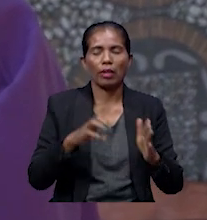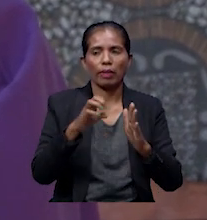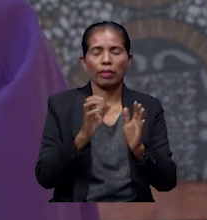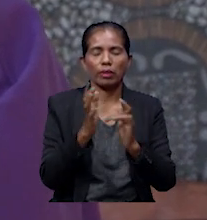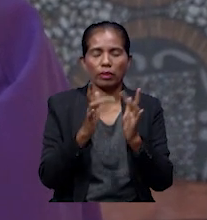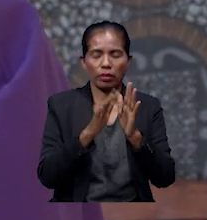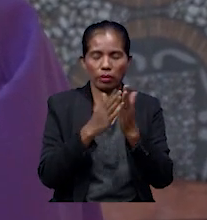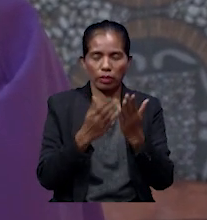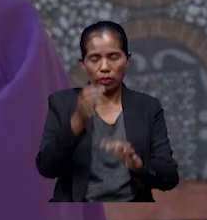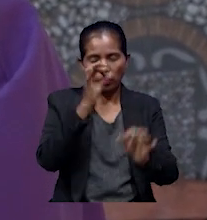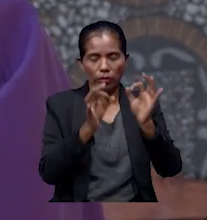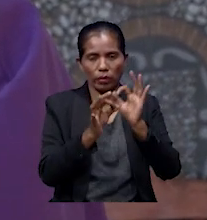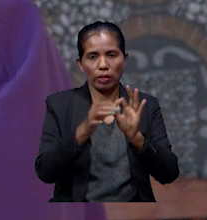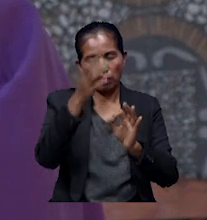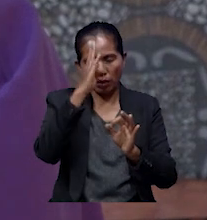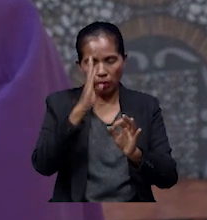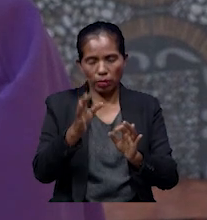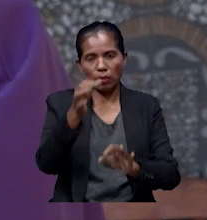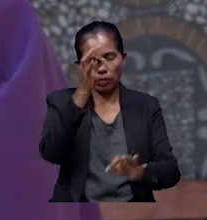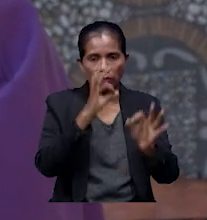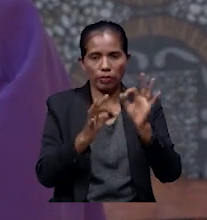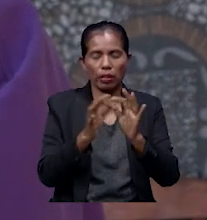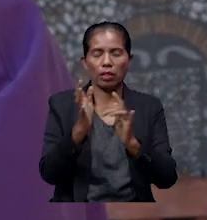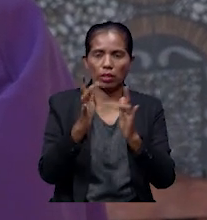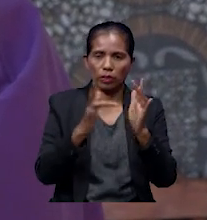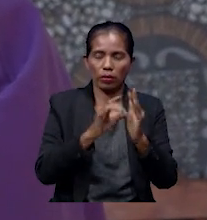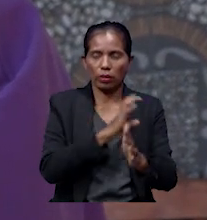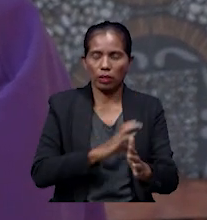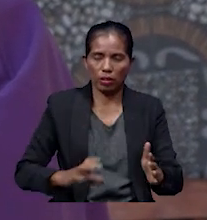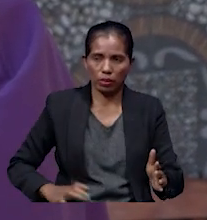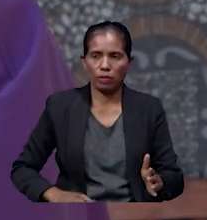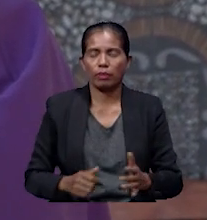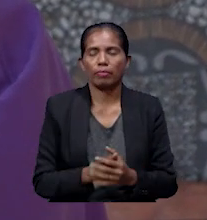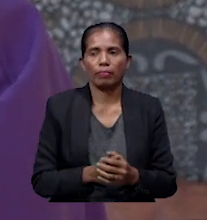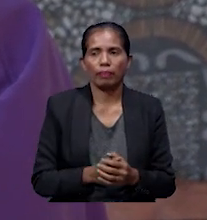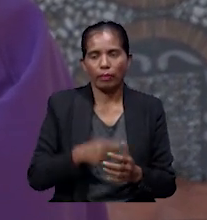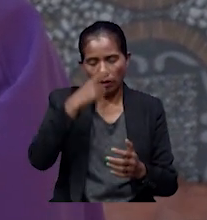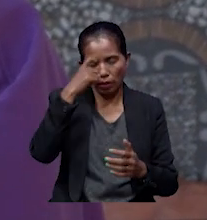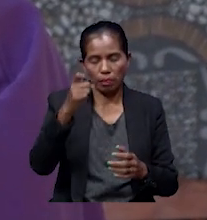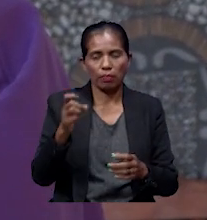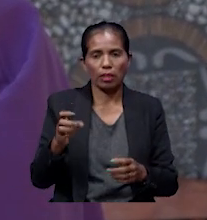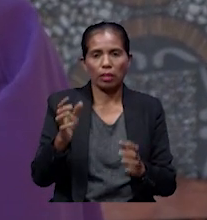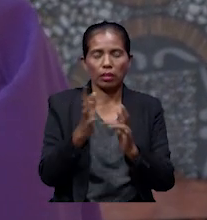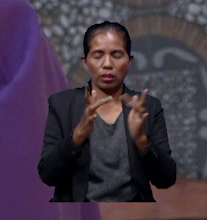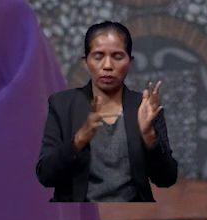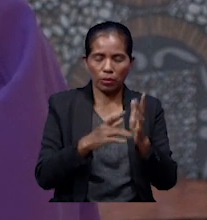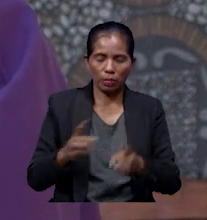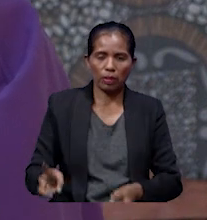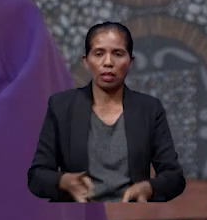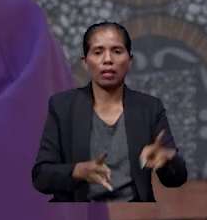maroba, fir e sufis. Tamos Cristo, uma garantia para Cristo, Magdala, de nós, como